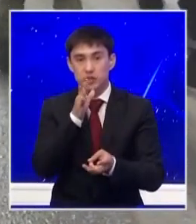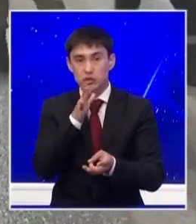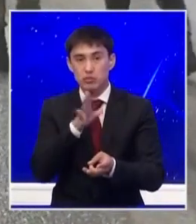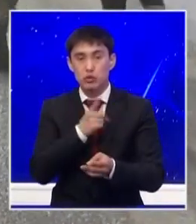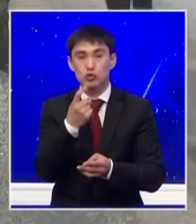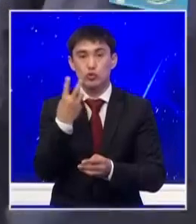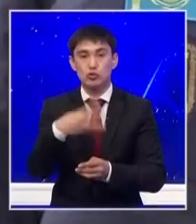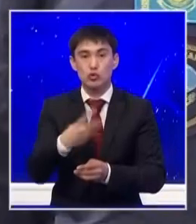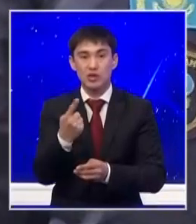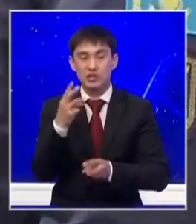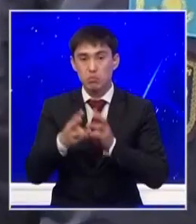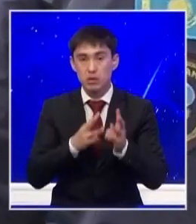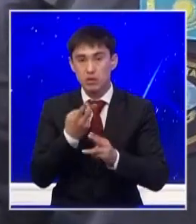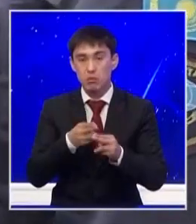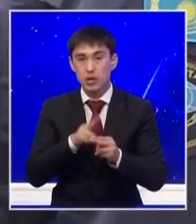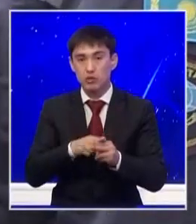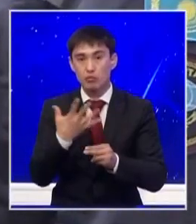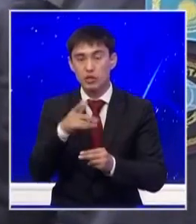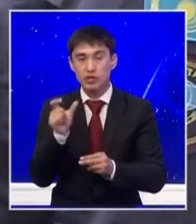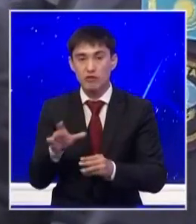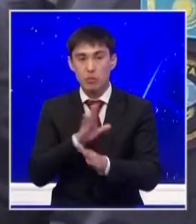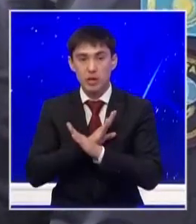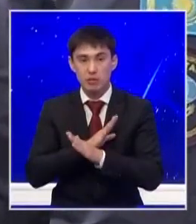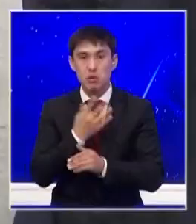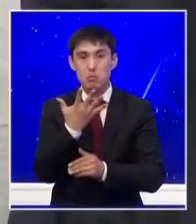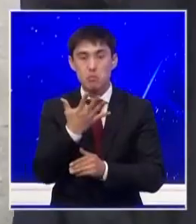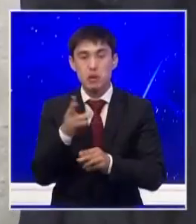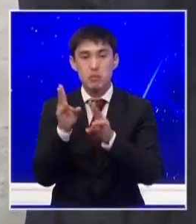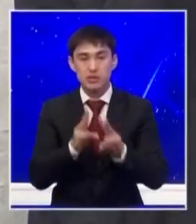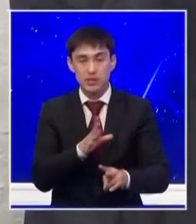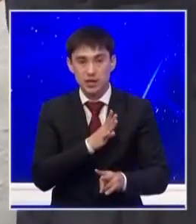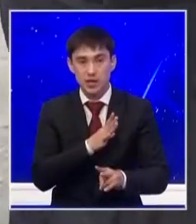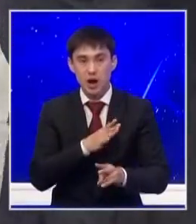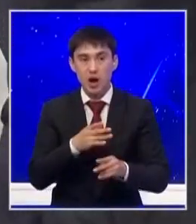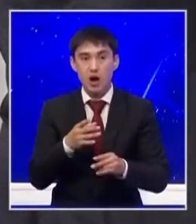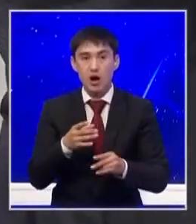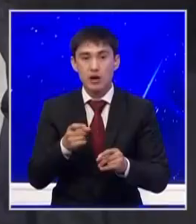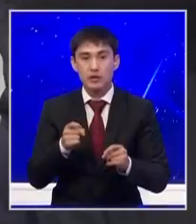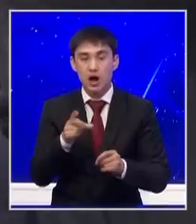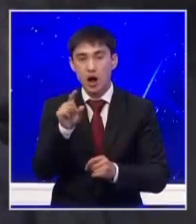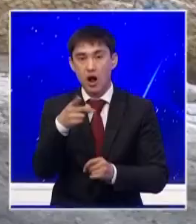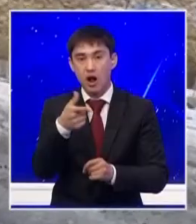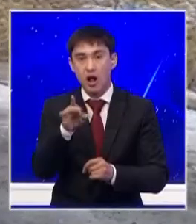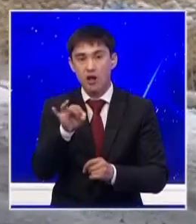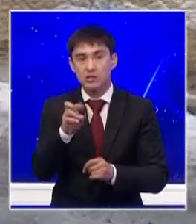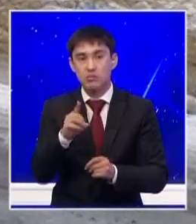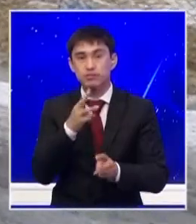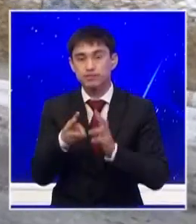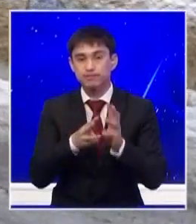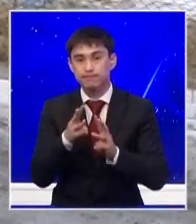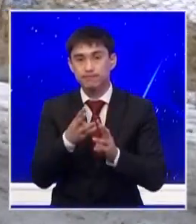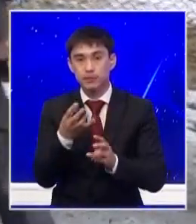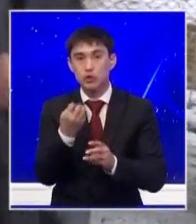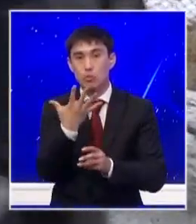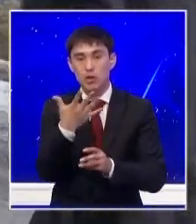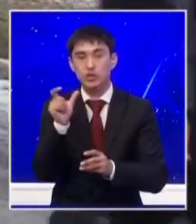149 пожаров при которых 5 человек погибли и пять пострадали отравились угарным газом без возникновения пожара и